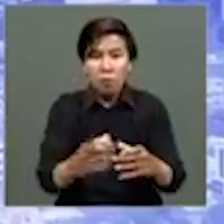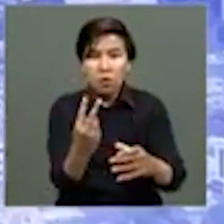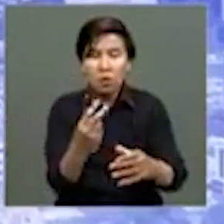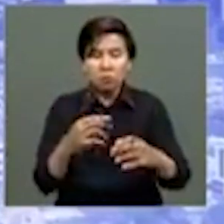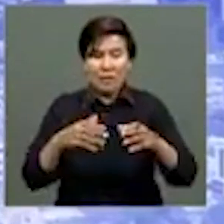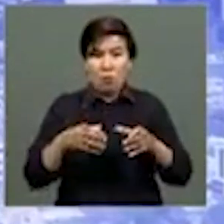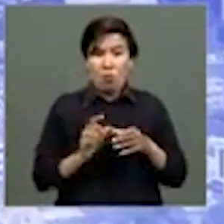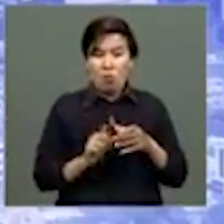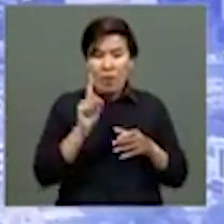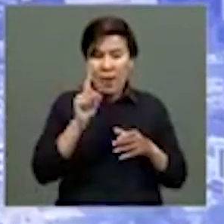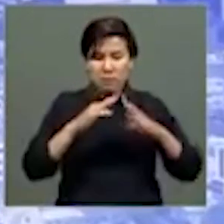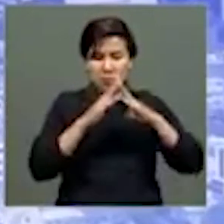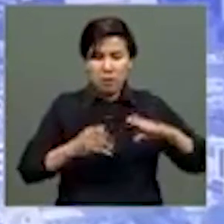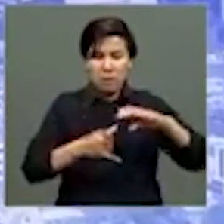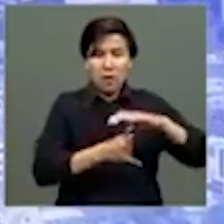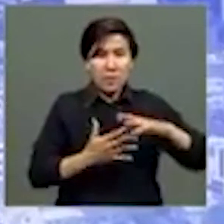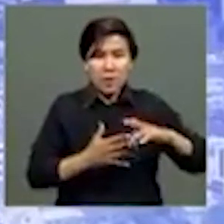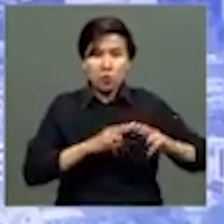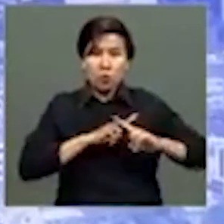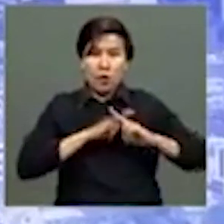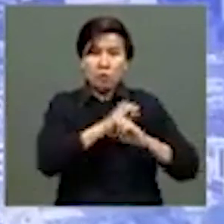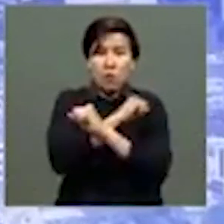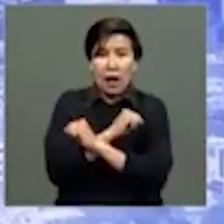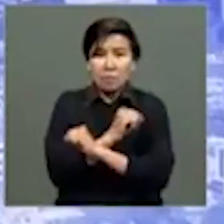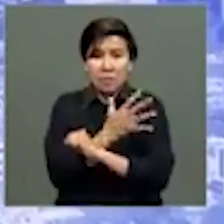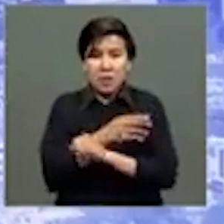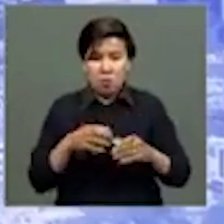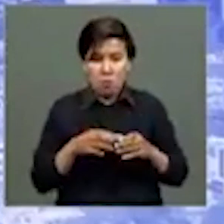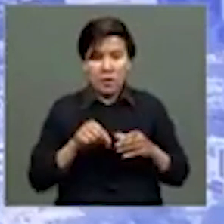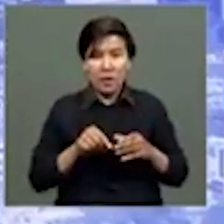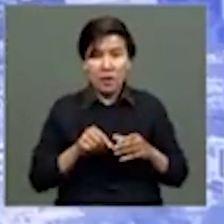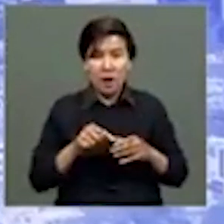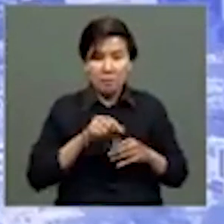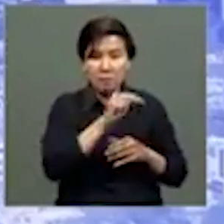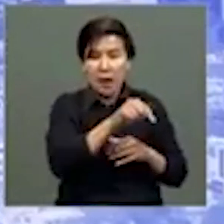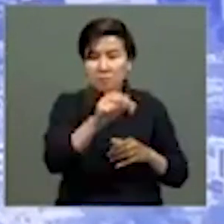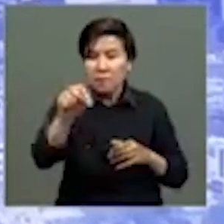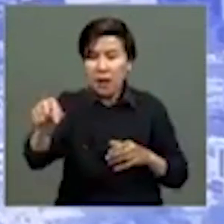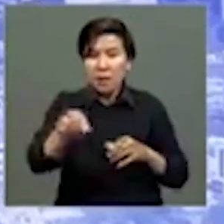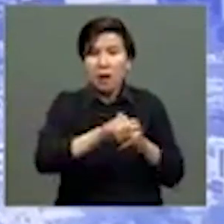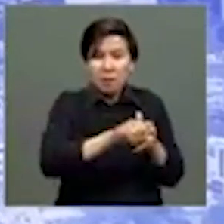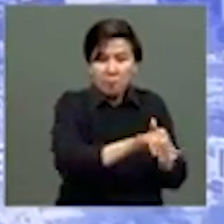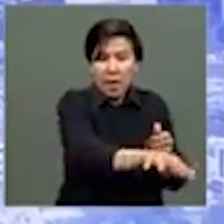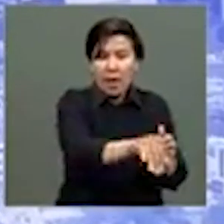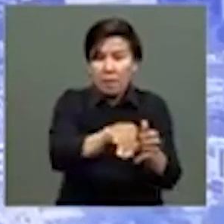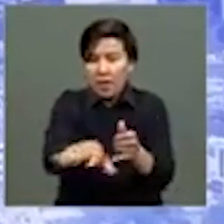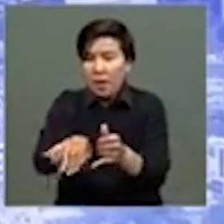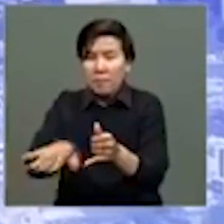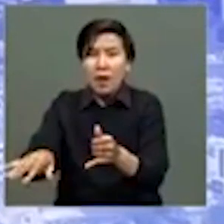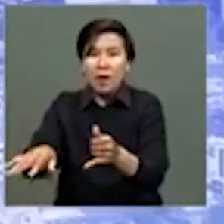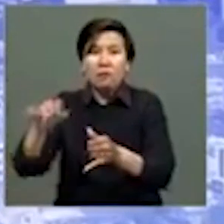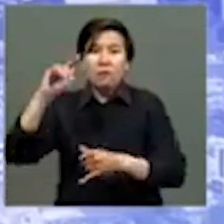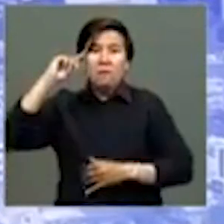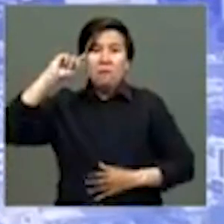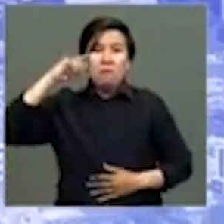ม่ได้เกิดการเฝ้าระวังไม่ได้ป้องกันตัวอย่างเต็มที่กลุ่มนี้เขาก็จะไปติดพื้นที่ชุมชนโดยที่ไม่รู้ตัวกว่าจะมารู้ตัวก็เราก็จะ